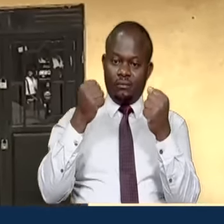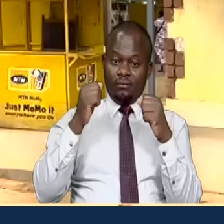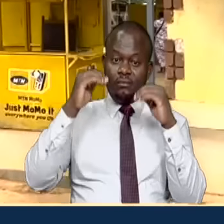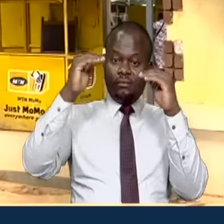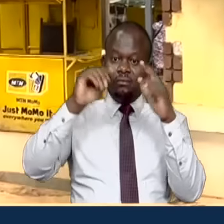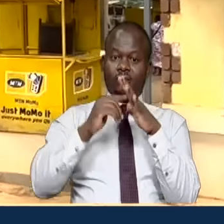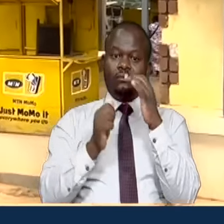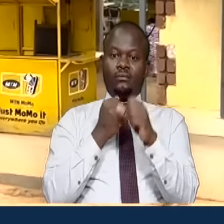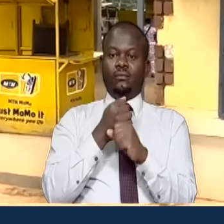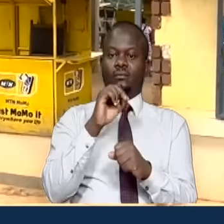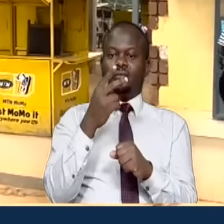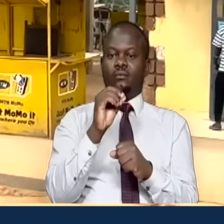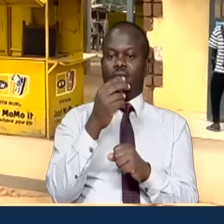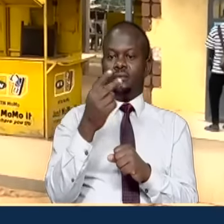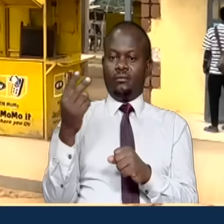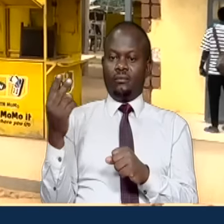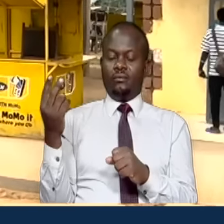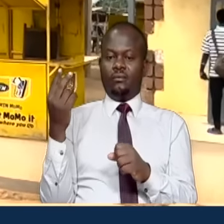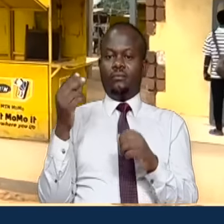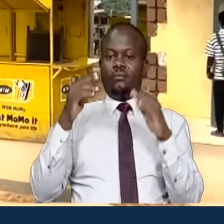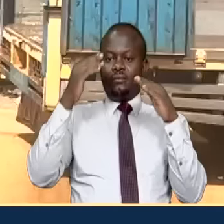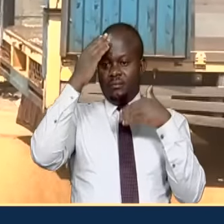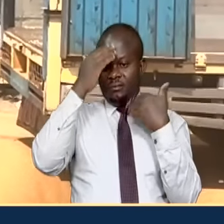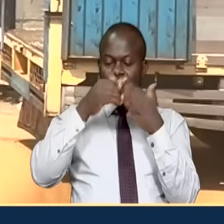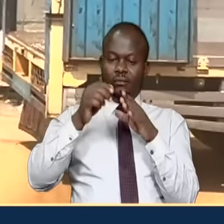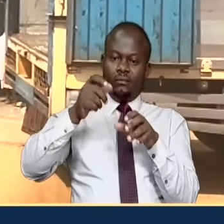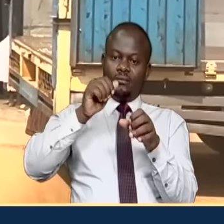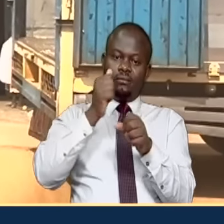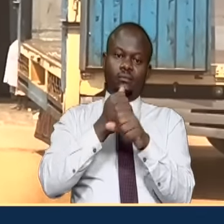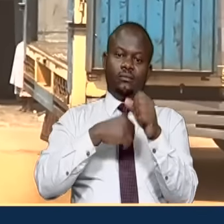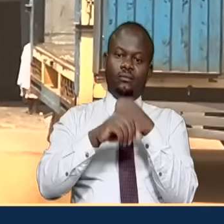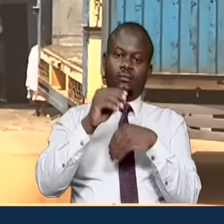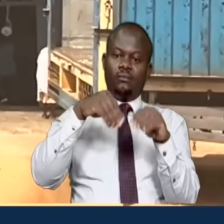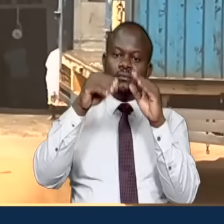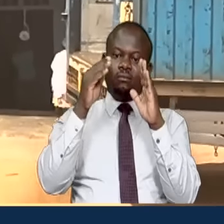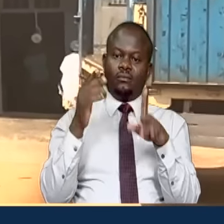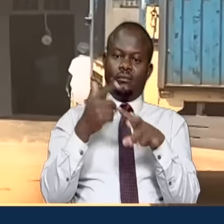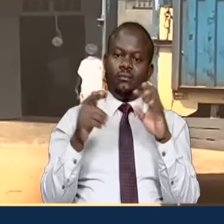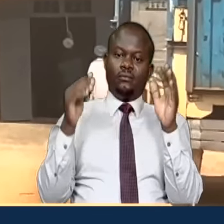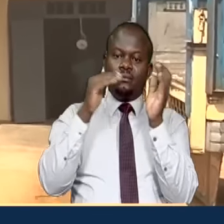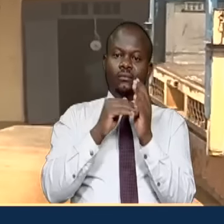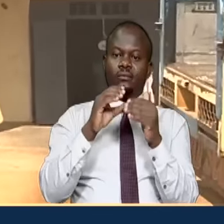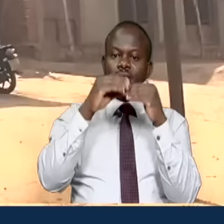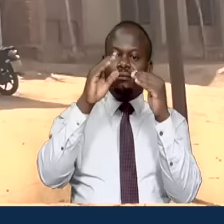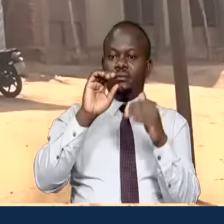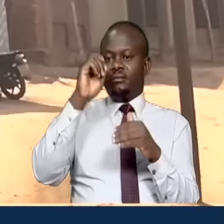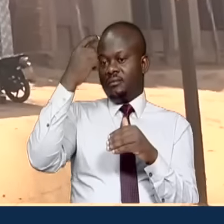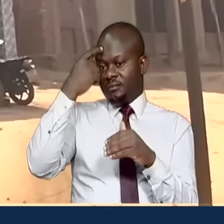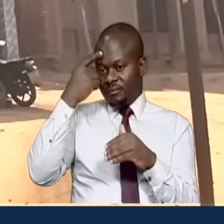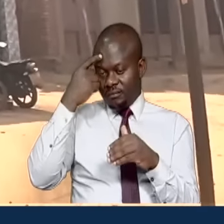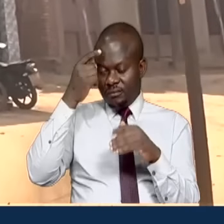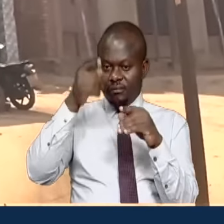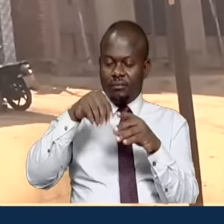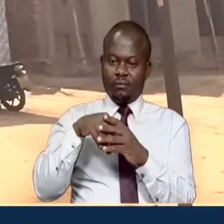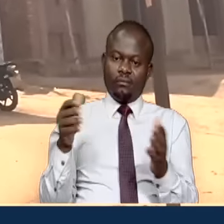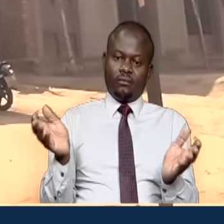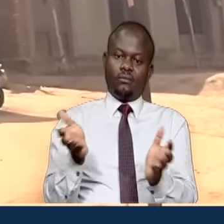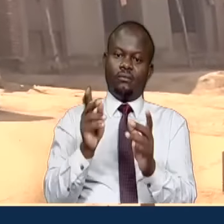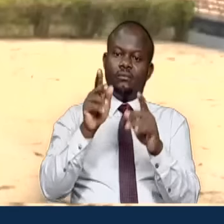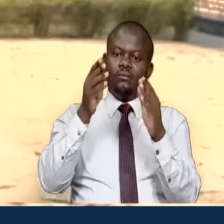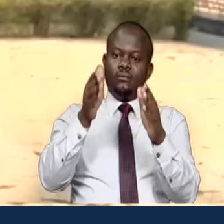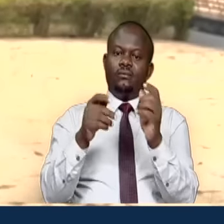z'umwaka 2022 yakuza hanini bitewe no kwiyongera kw'abakora ibikorwa by'ubucuruzi ndetse ari nako ubuyobozi bwite bwa leta bwajemo bukangurira abaho